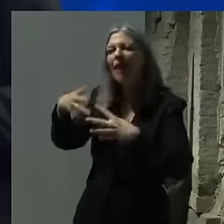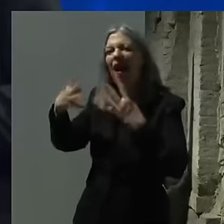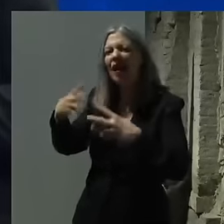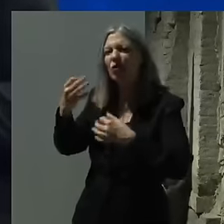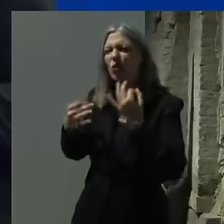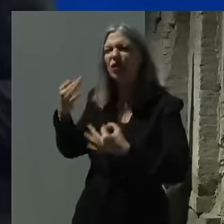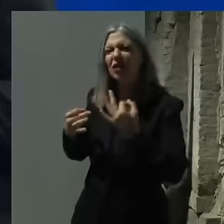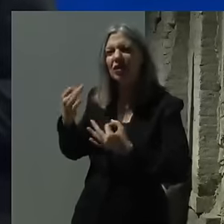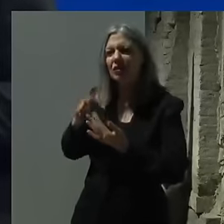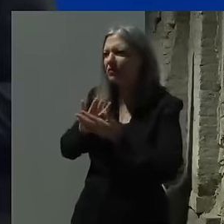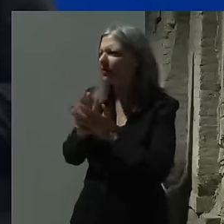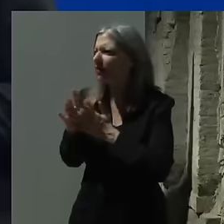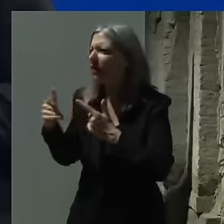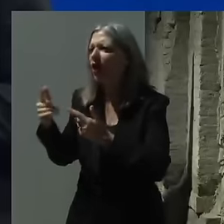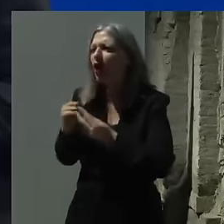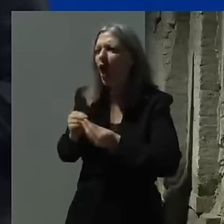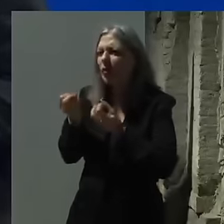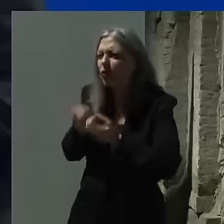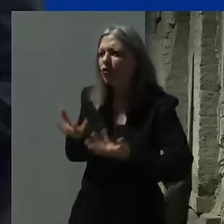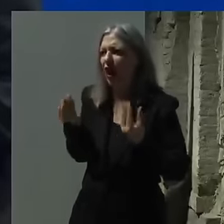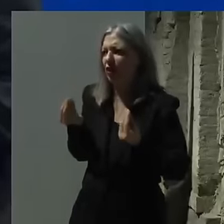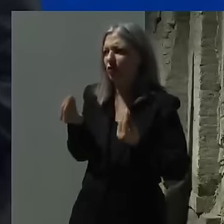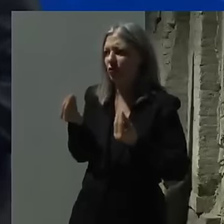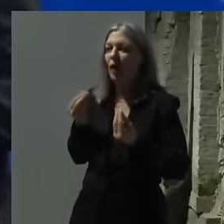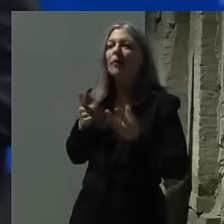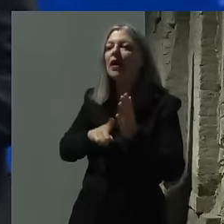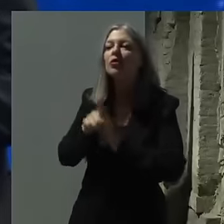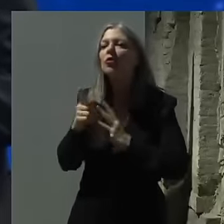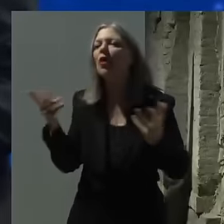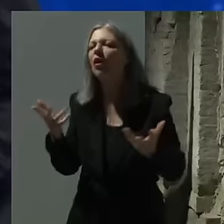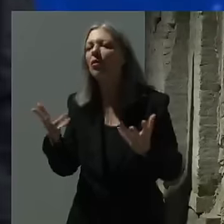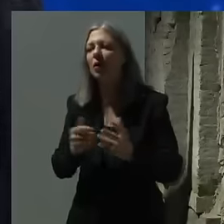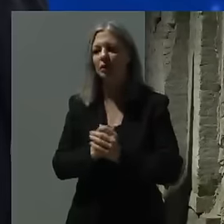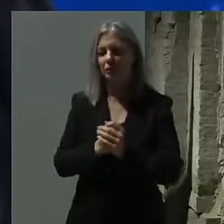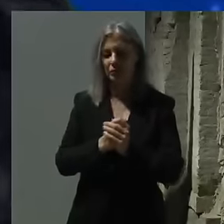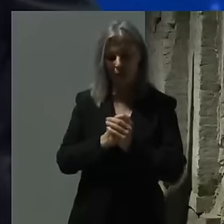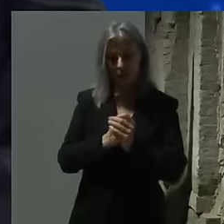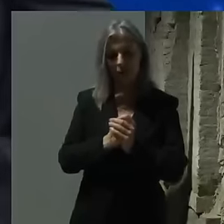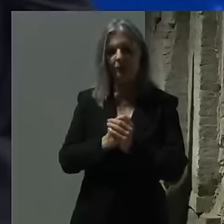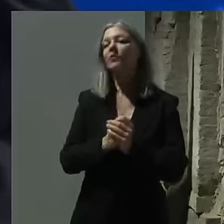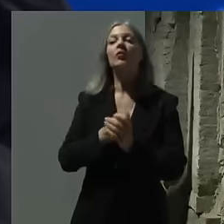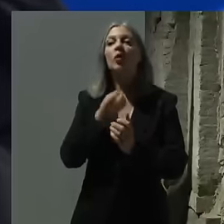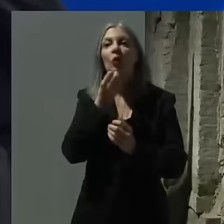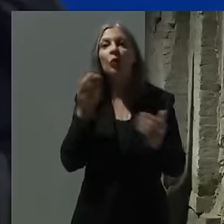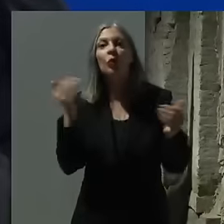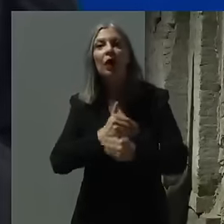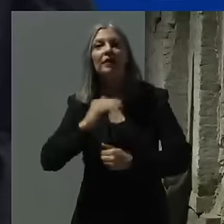distruggi esistenze, e come anche ne è uscito fuori. Grazie Giuseppe. Buonasera a